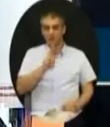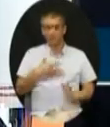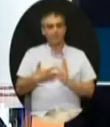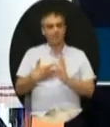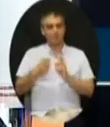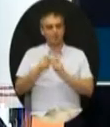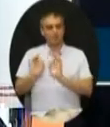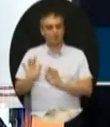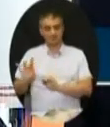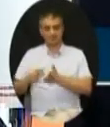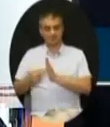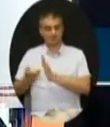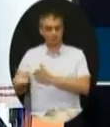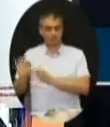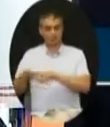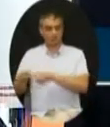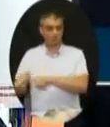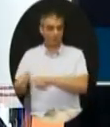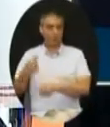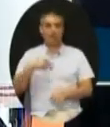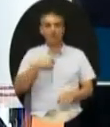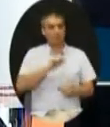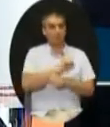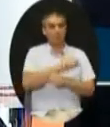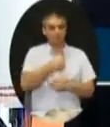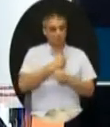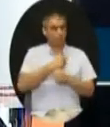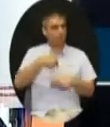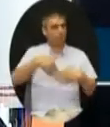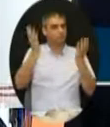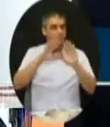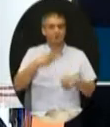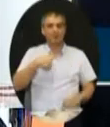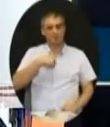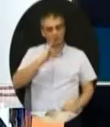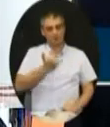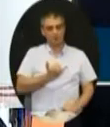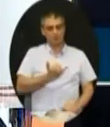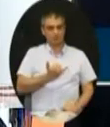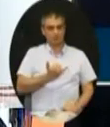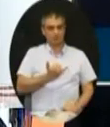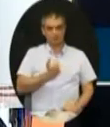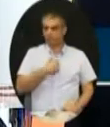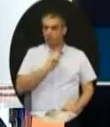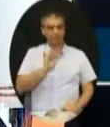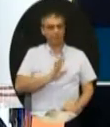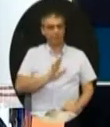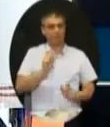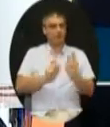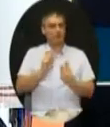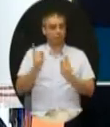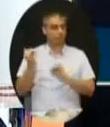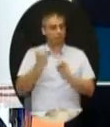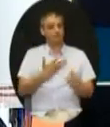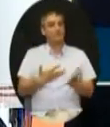ביקורת עניינית נגד המדיניות של הממשלה, אנחנו באופוזיציה עוסקים בזה יומם ולילה ואנחנו כן בהחלט לא מתנגדים לאנשים